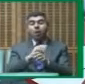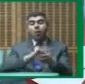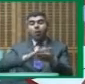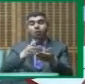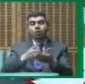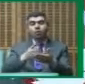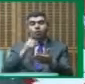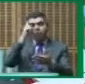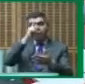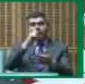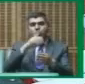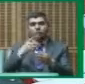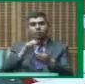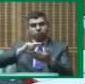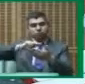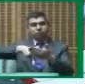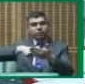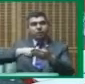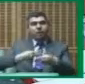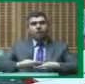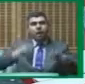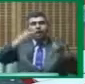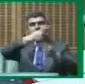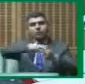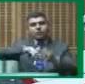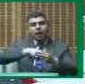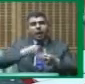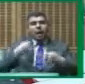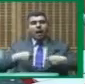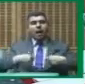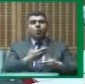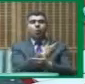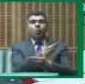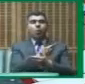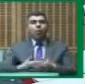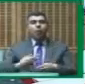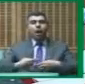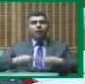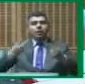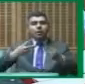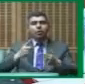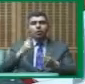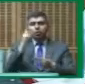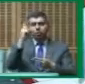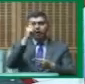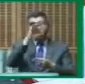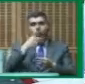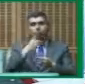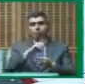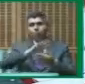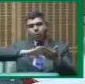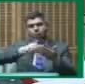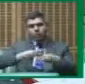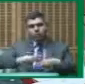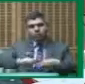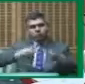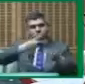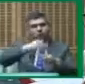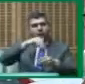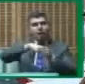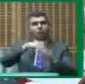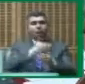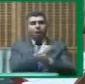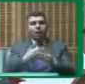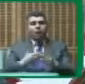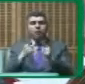الضوء الأخضر ديال رئيس الحكومة باش نعلنوا عليها، وربما تكونوا الساده البرلمانيين اول من يطلع عليها، وتكون كذلك مناسبه